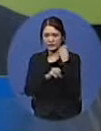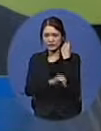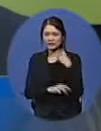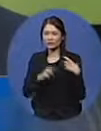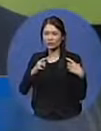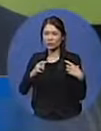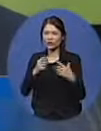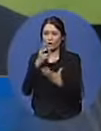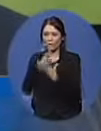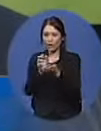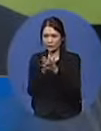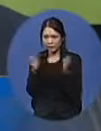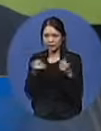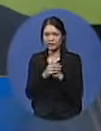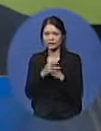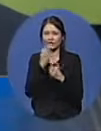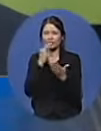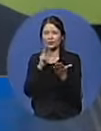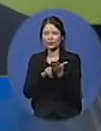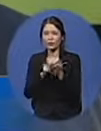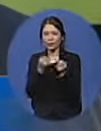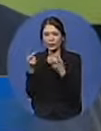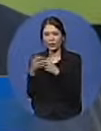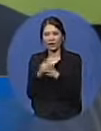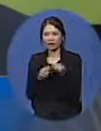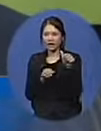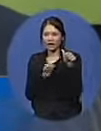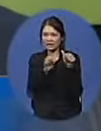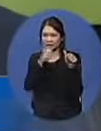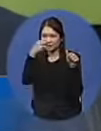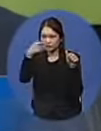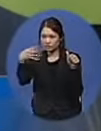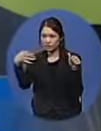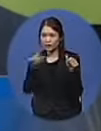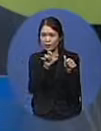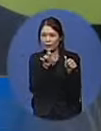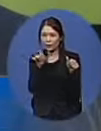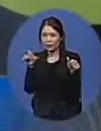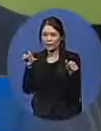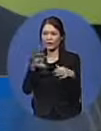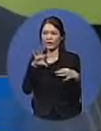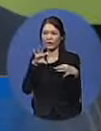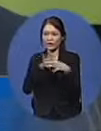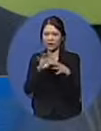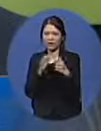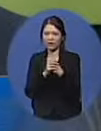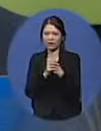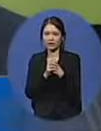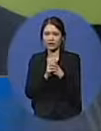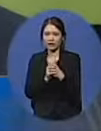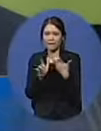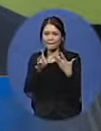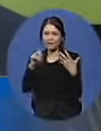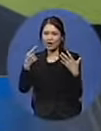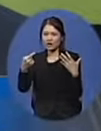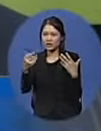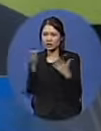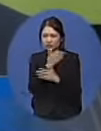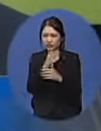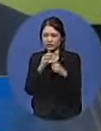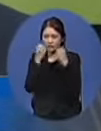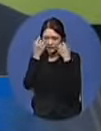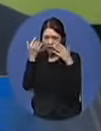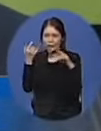도입되었습니다. 우체국에서는 이 5자리의 국가기초구역 번호를 지난 8월 1일부터 새